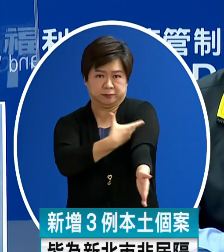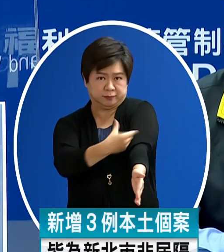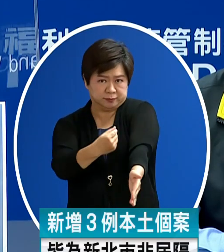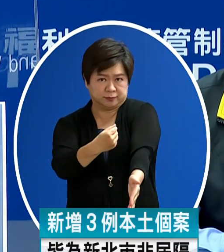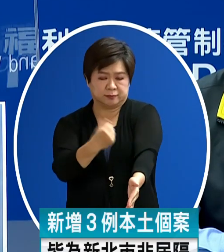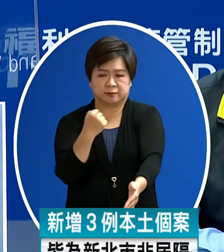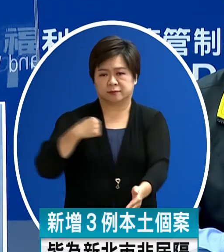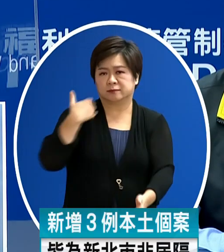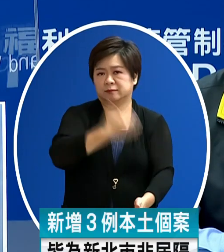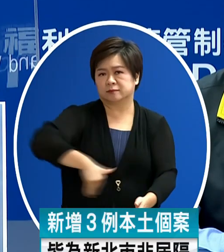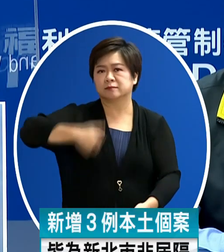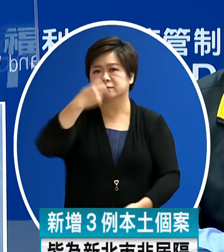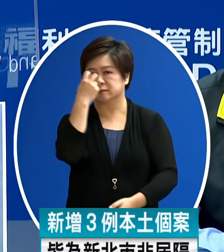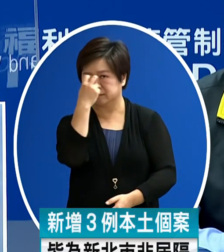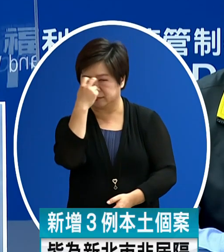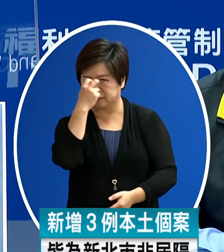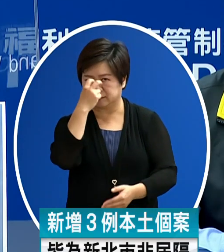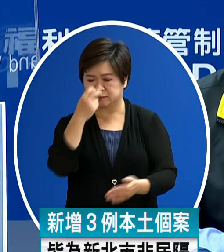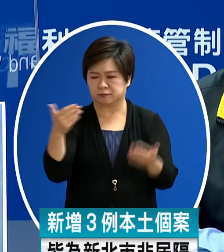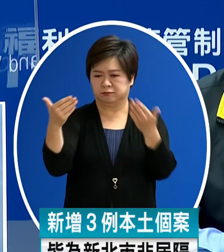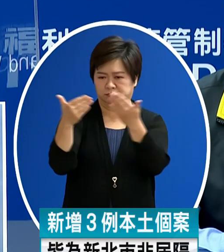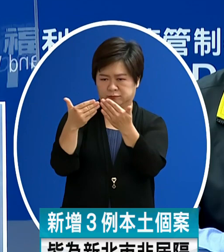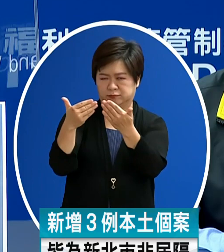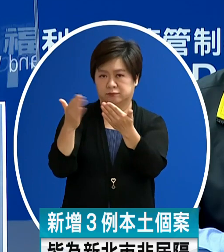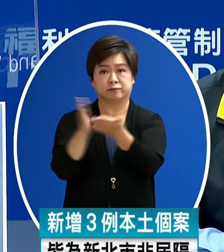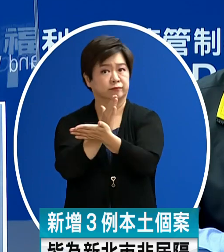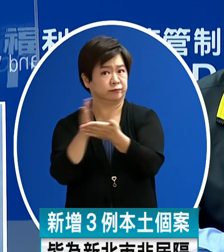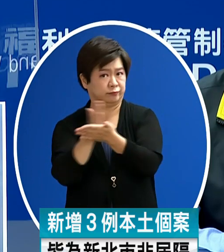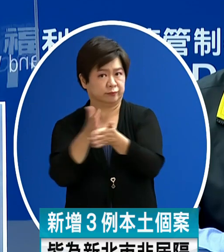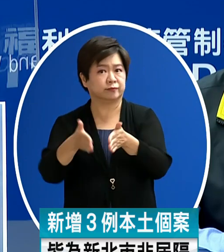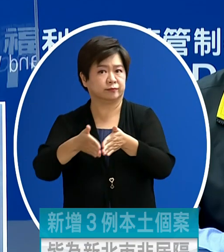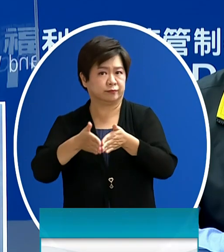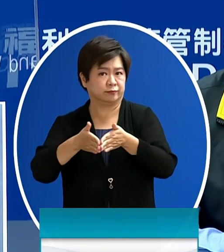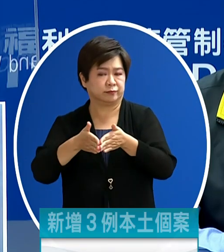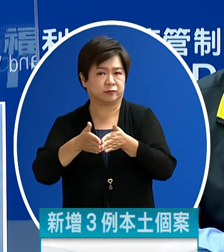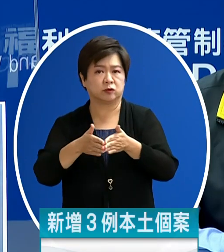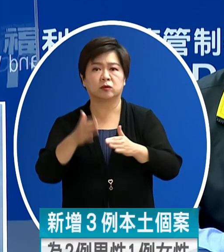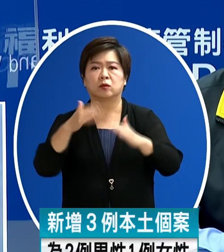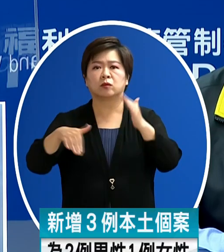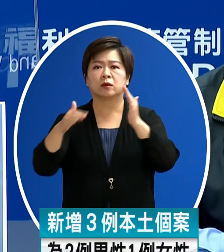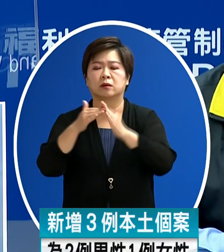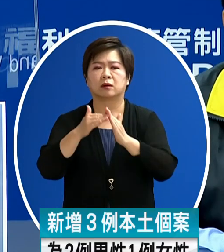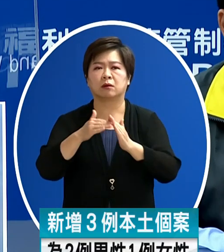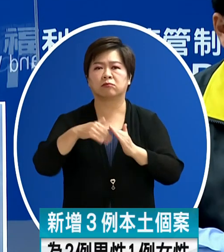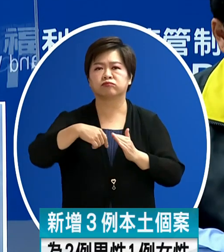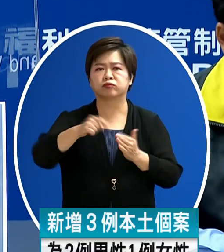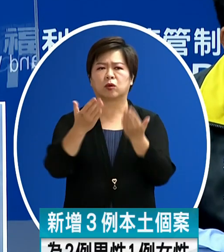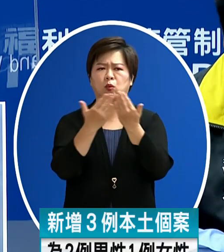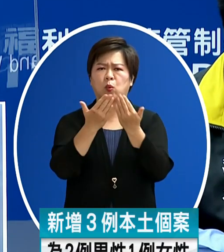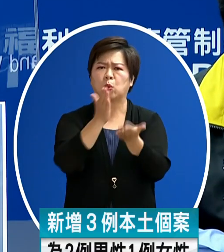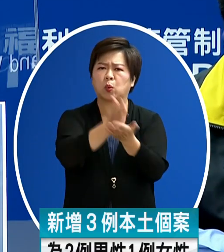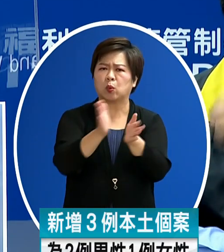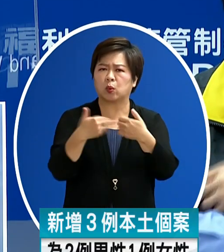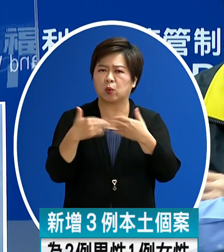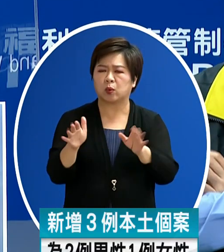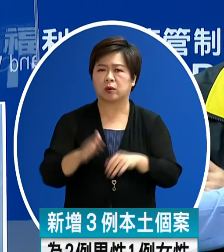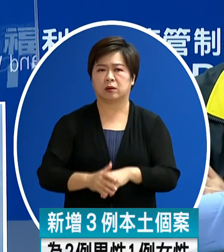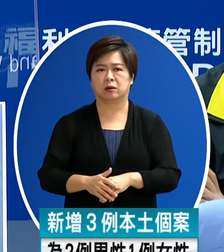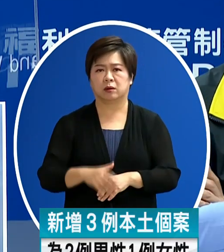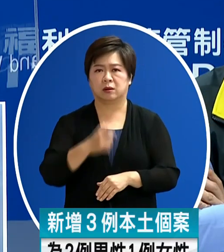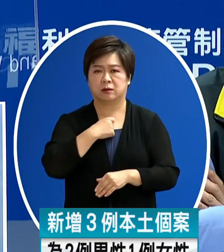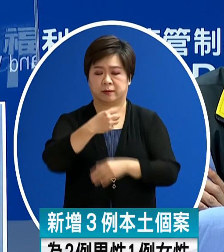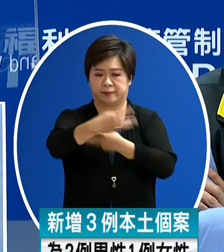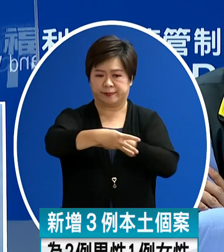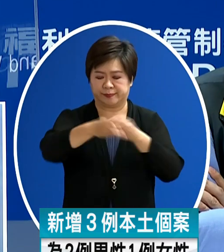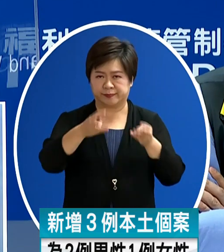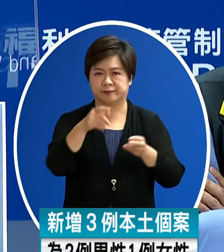这抗体的采检的情况，那综合做一些评判。那学校大概要停课标准还是有阳性的就一般